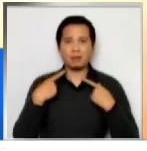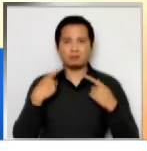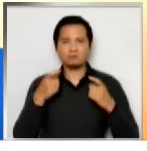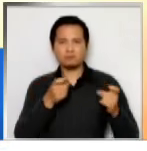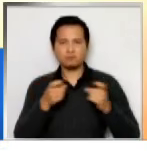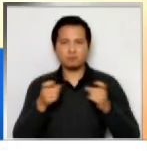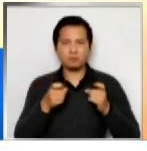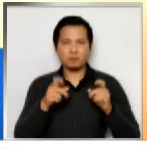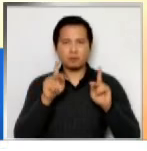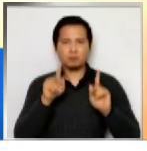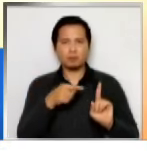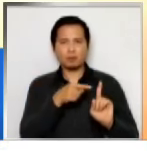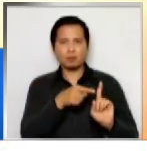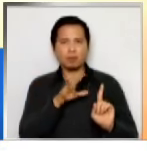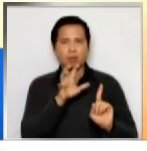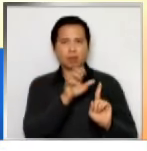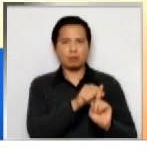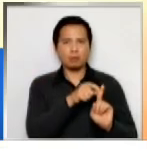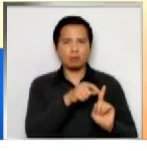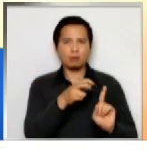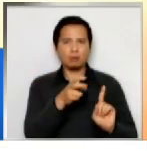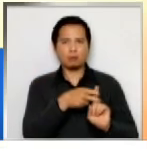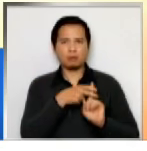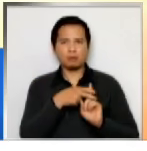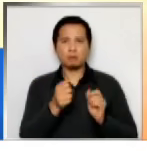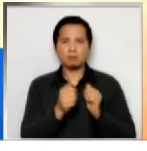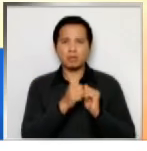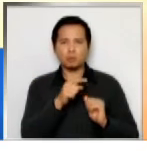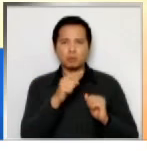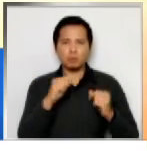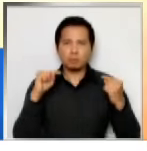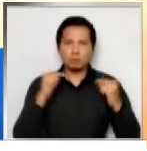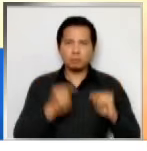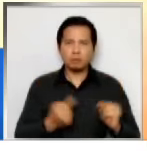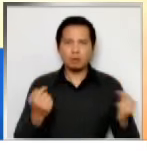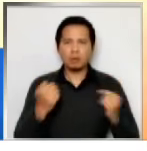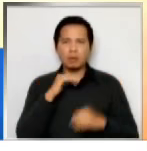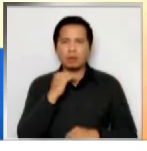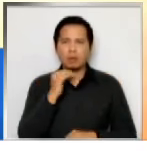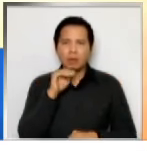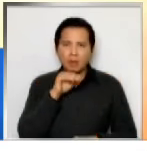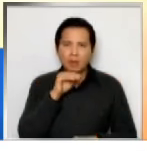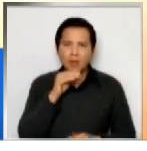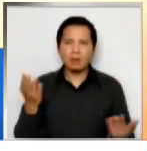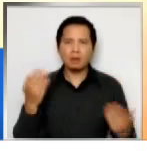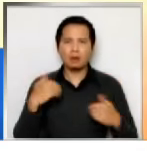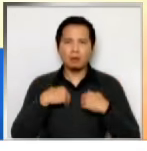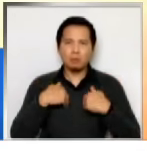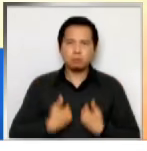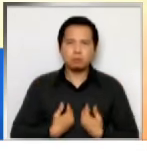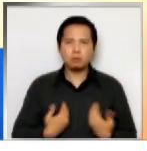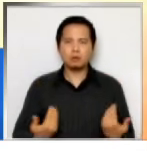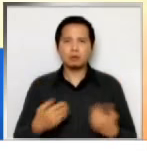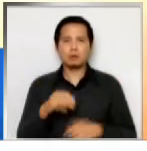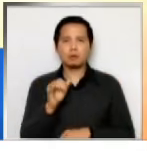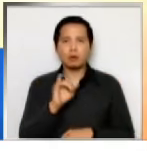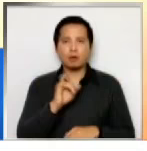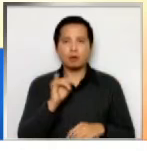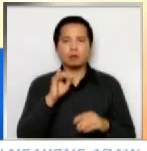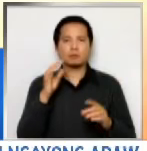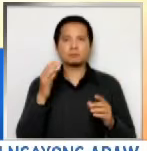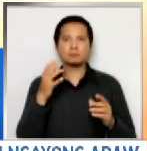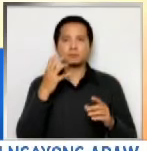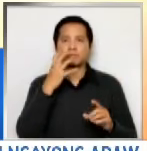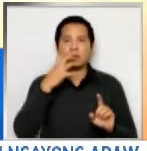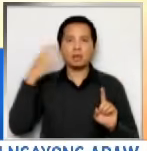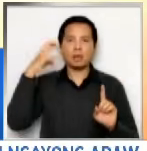nasa kustodiya nila, that causes pain, exhaustion, including yung mga pagpapabilad sa ilalim ng araw o yung